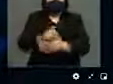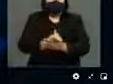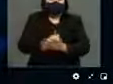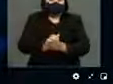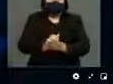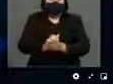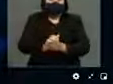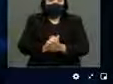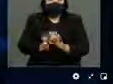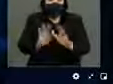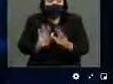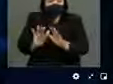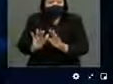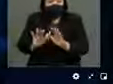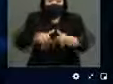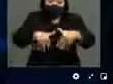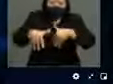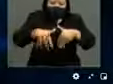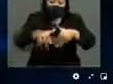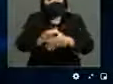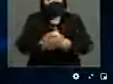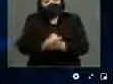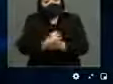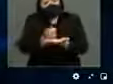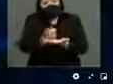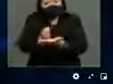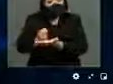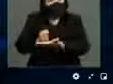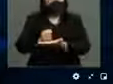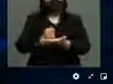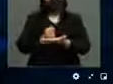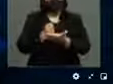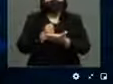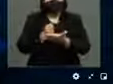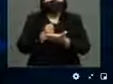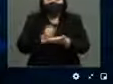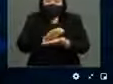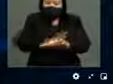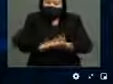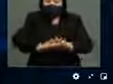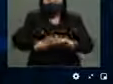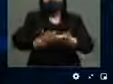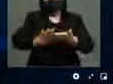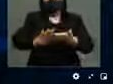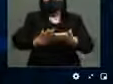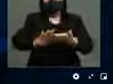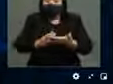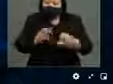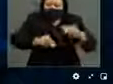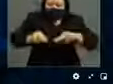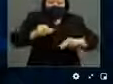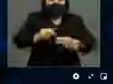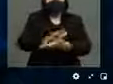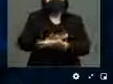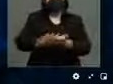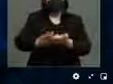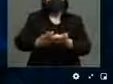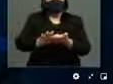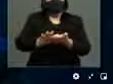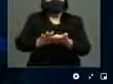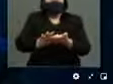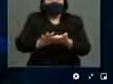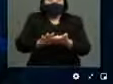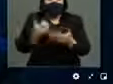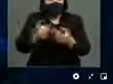ความสามารถของคนในชุมชนในการที่จะช่วยกันดูแลความสะอาดดูแลสิ่งต่างๆที่อยู่รอบตัวท่